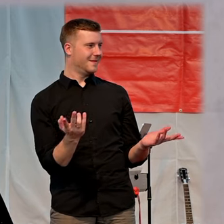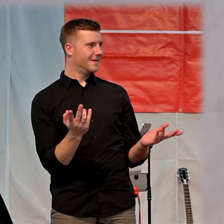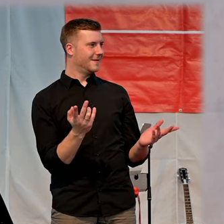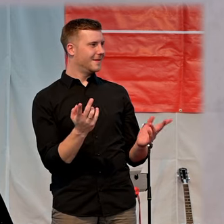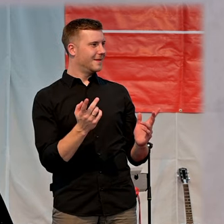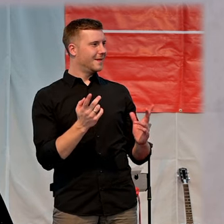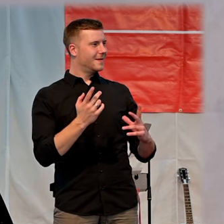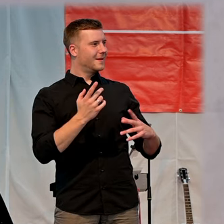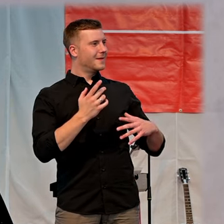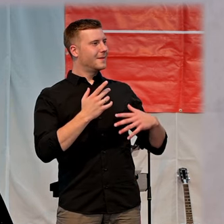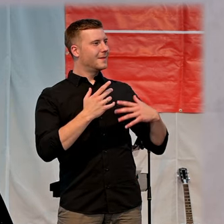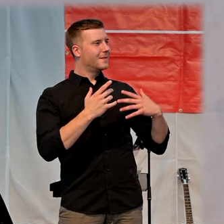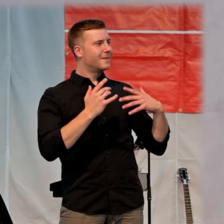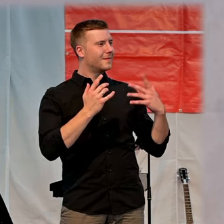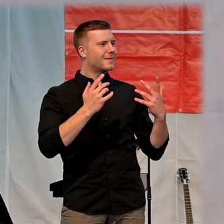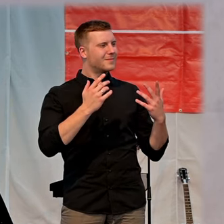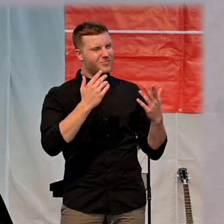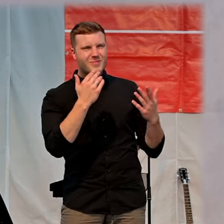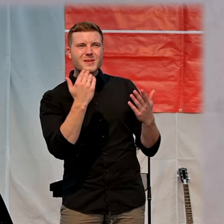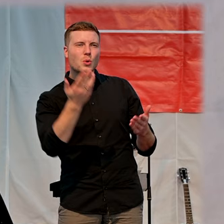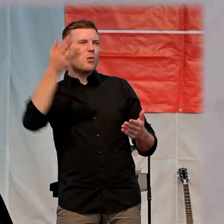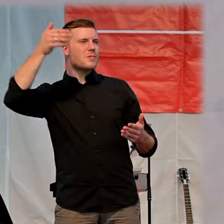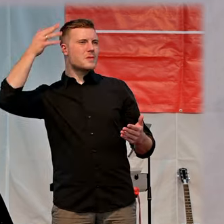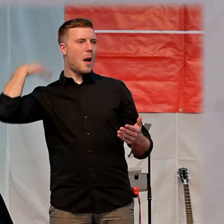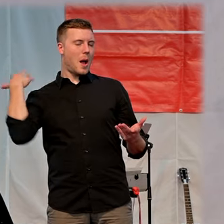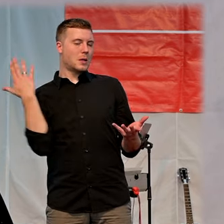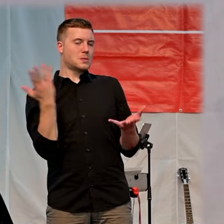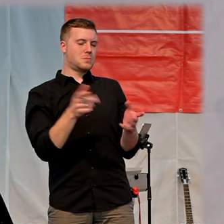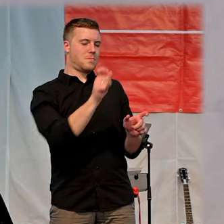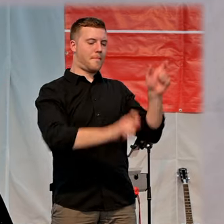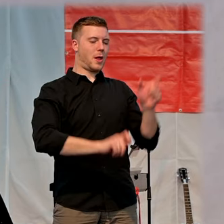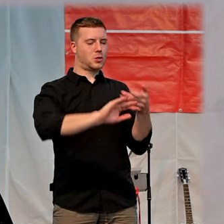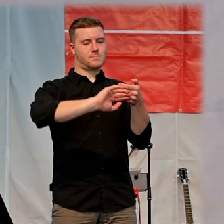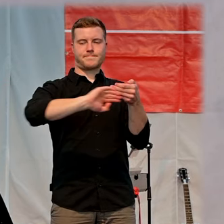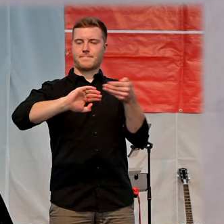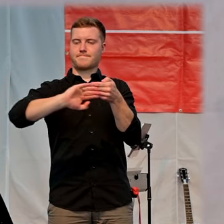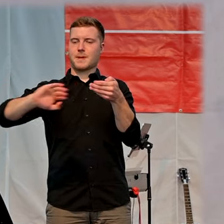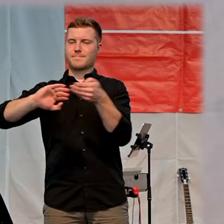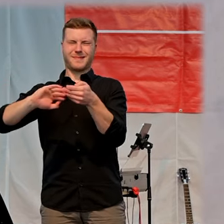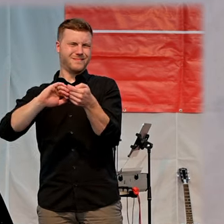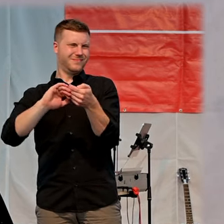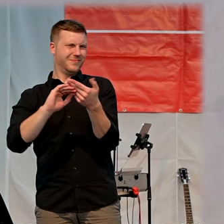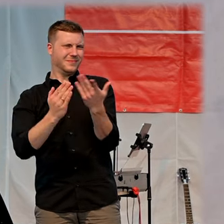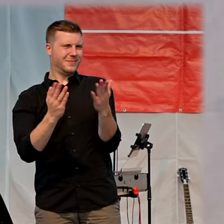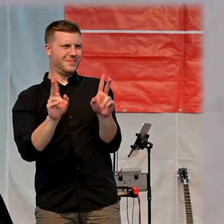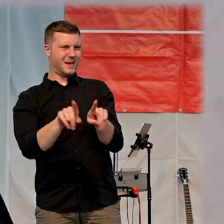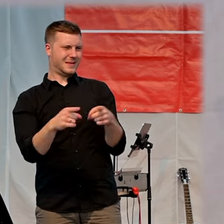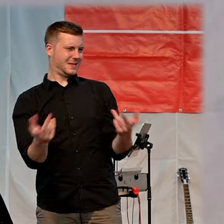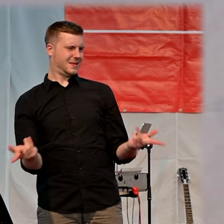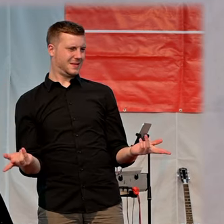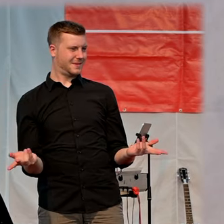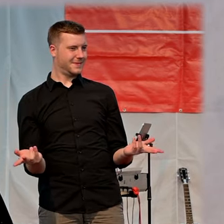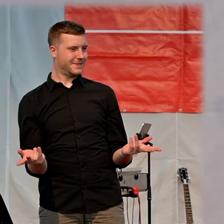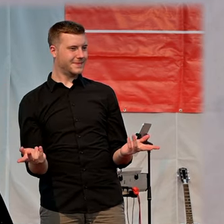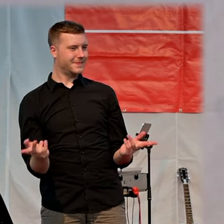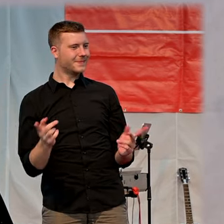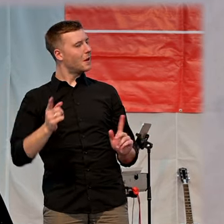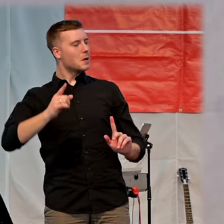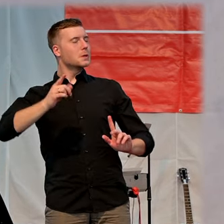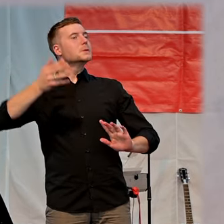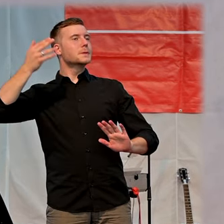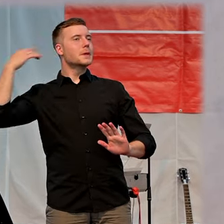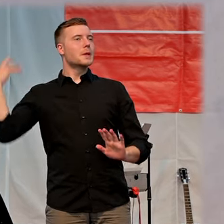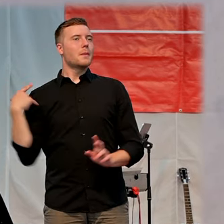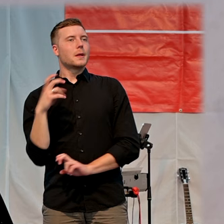Wie kommen wir auf solche Gedanken? Nun, er saß offensichtlich dort und bat Almosen. Er durfte